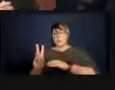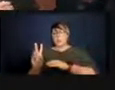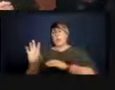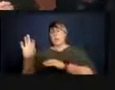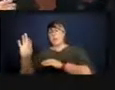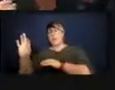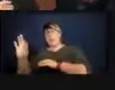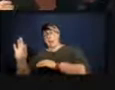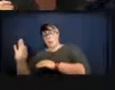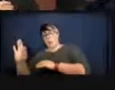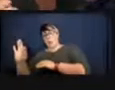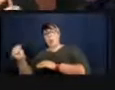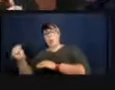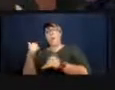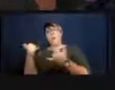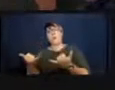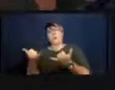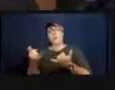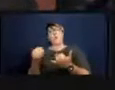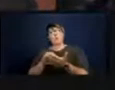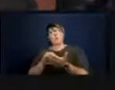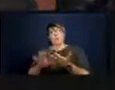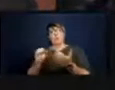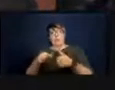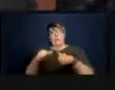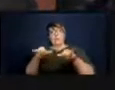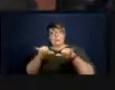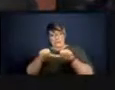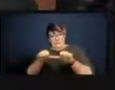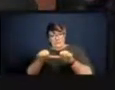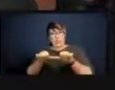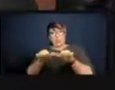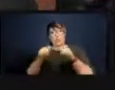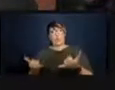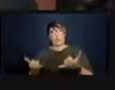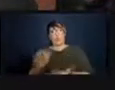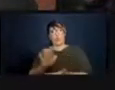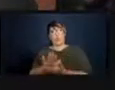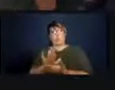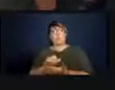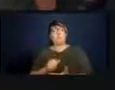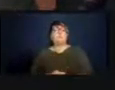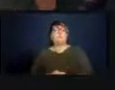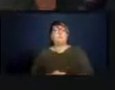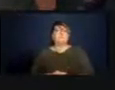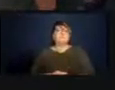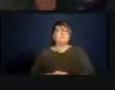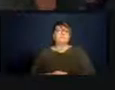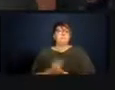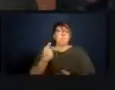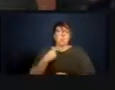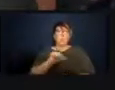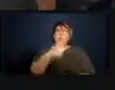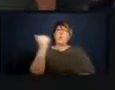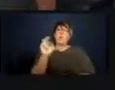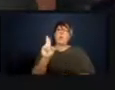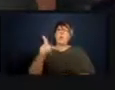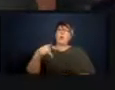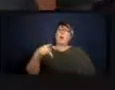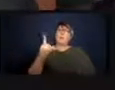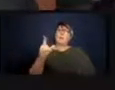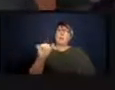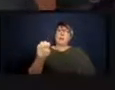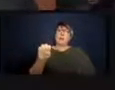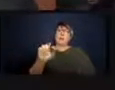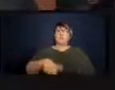tunafanya kazi pamoja na wanafunzi walio katika darasa la sita na la tisa, na tunataka kuhakikisha